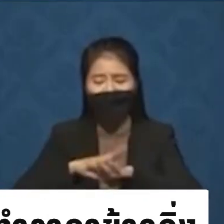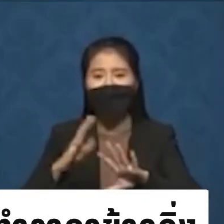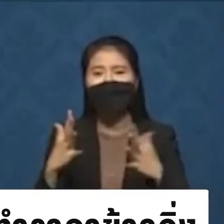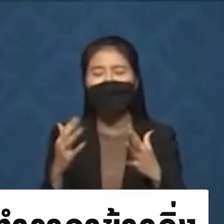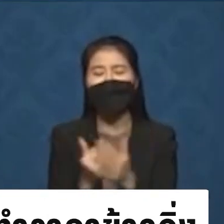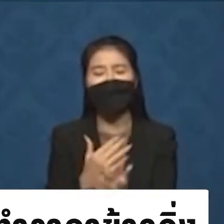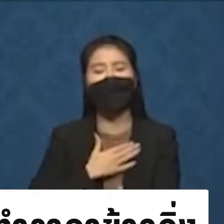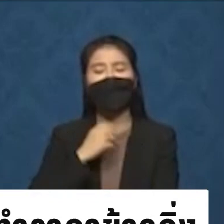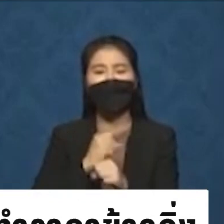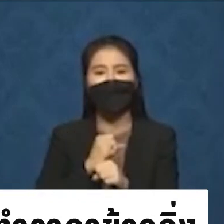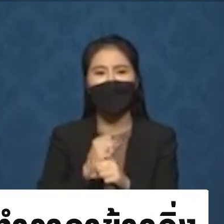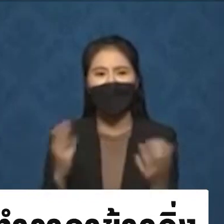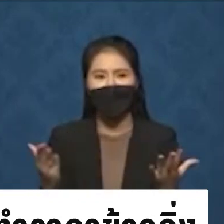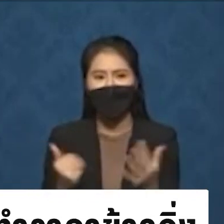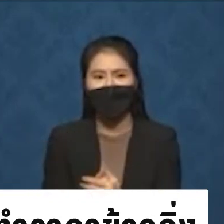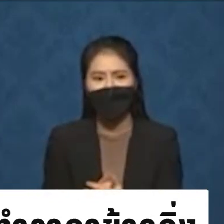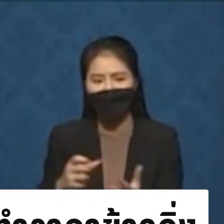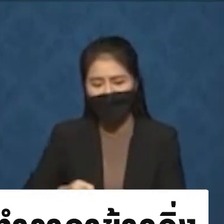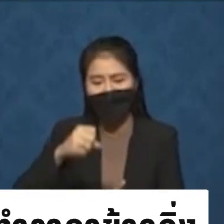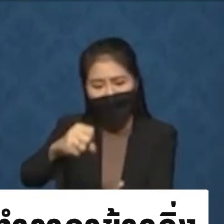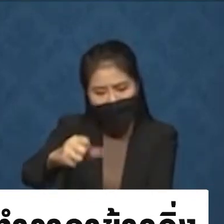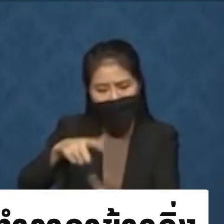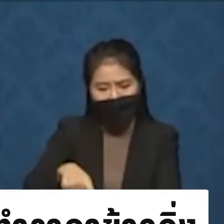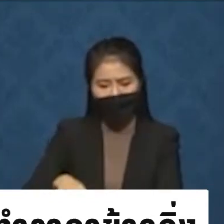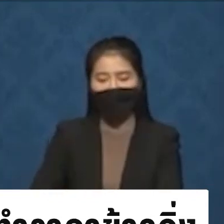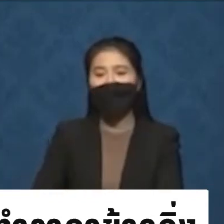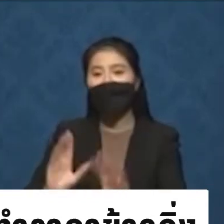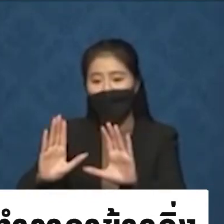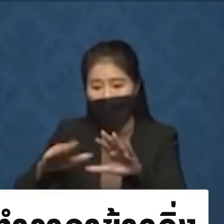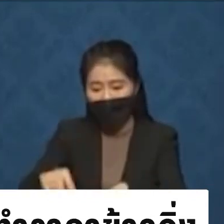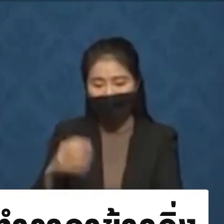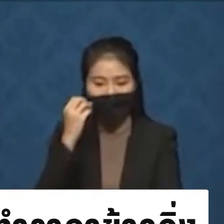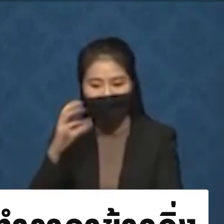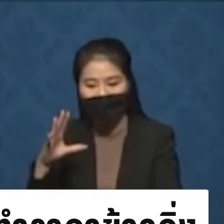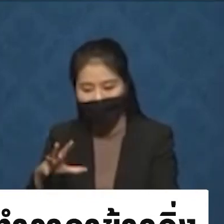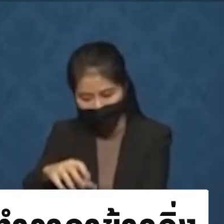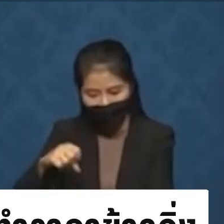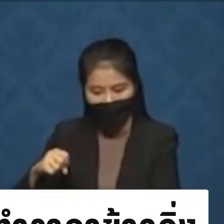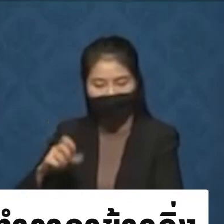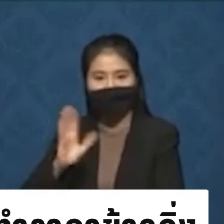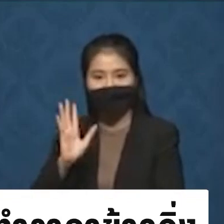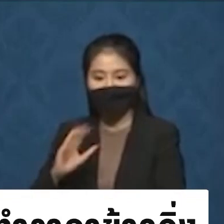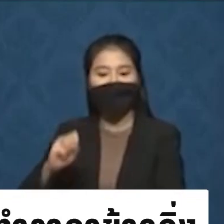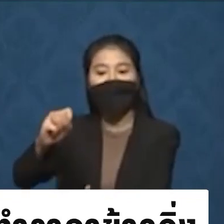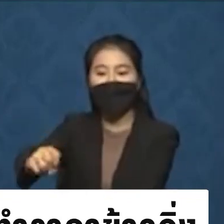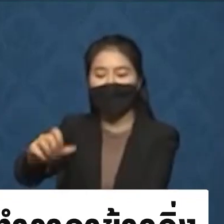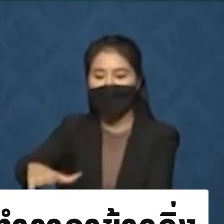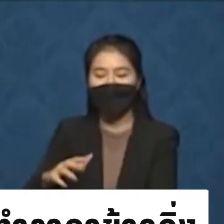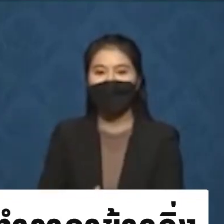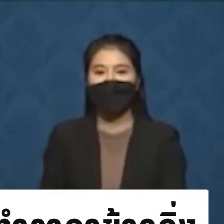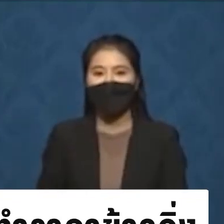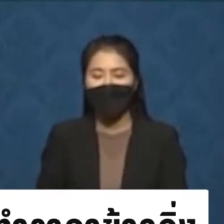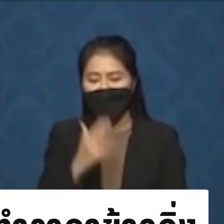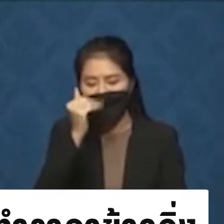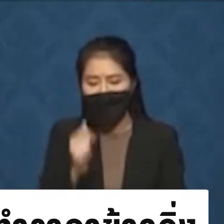ครม.นัดพิเศษทำให้คุณพิเชษเนี่ยก็ลุกขึ้นนะคะแล้วก็กล่าวแสดงความเสียใจกลางที่ประชุมบอกว่านำ